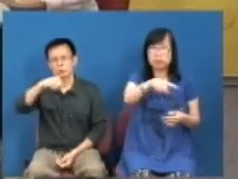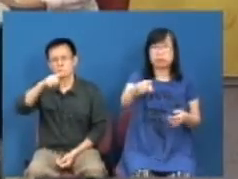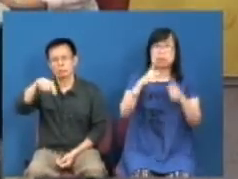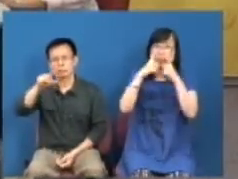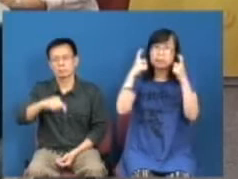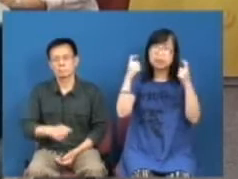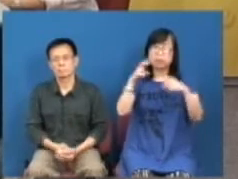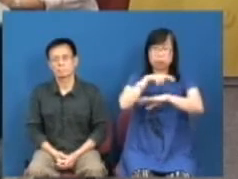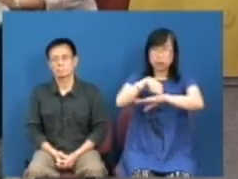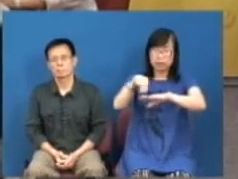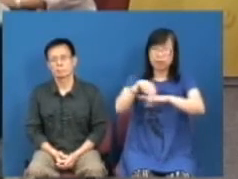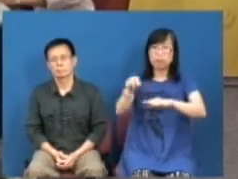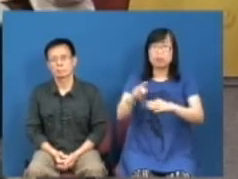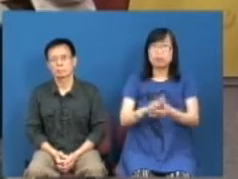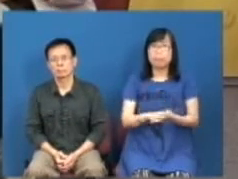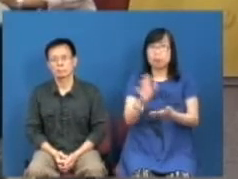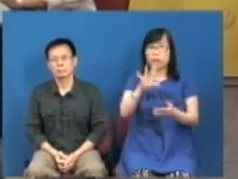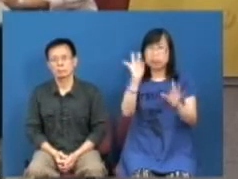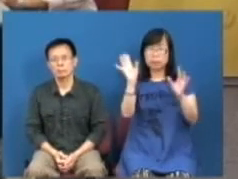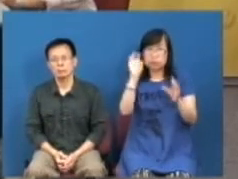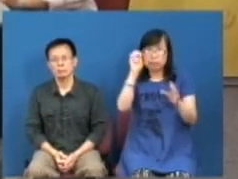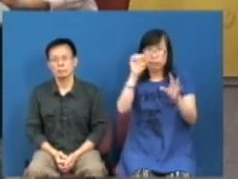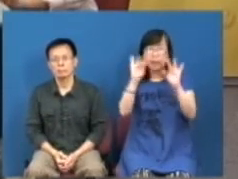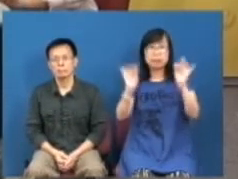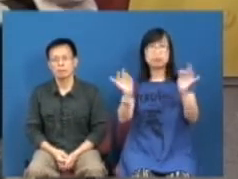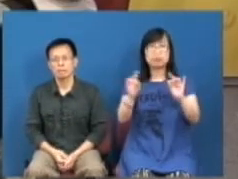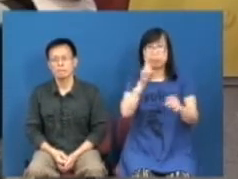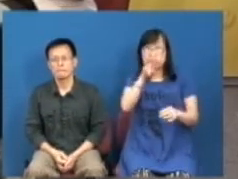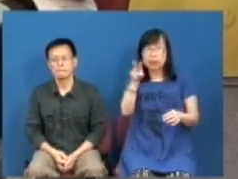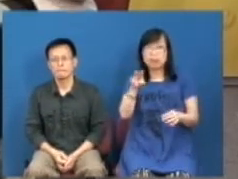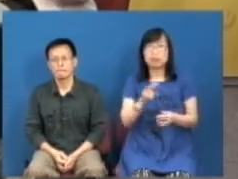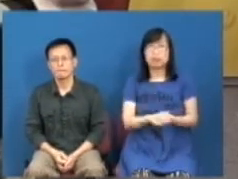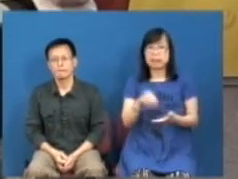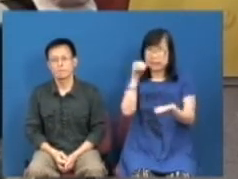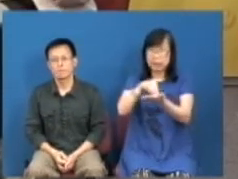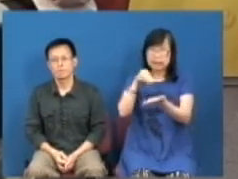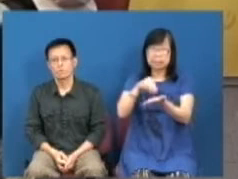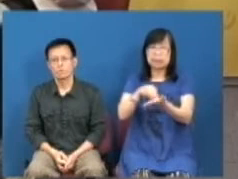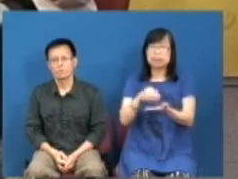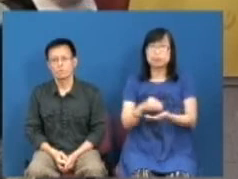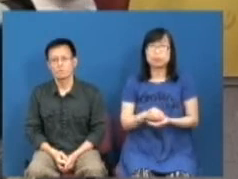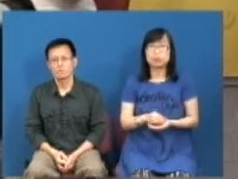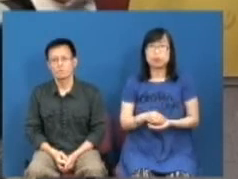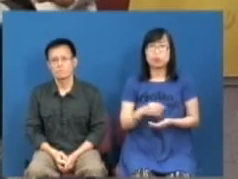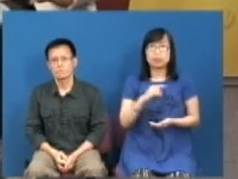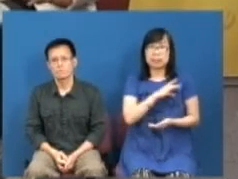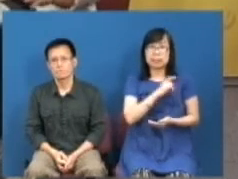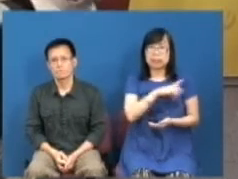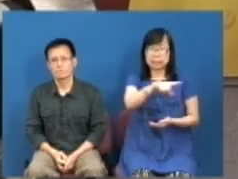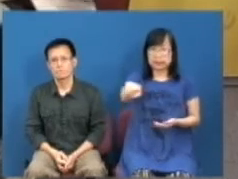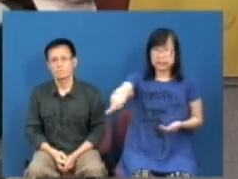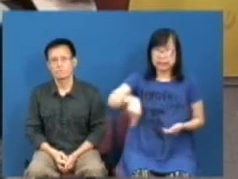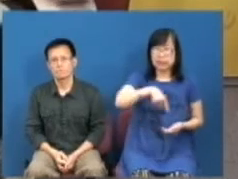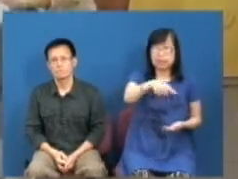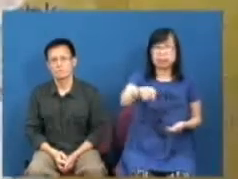規咧？你唔係話當一封白紙去睇個規劃，而係即係你係必然係有嗰個天然嘅地勢。你